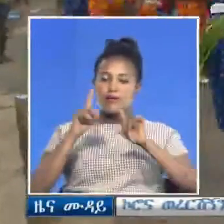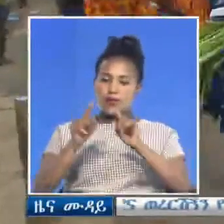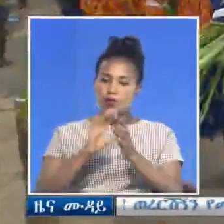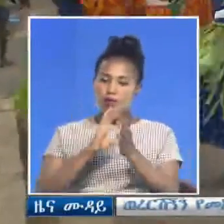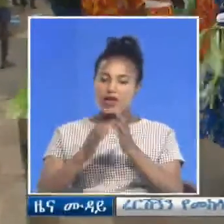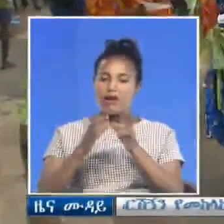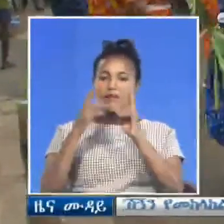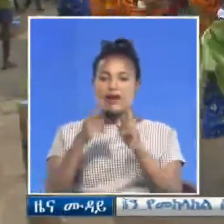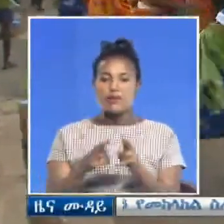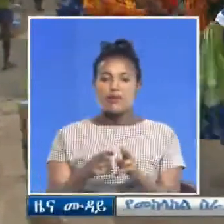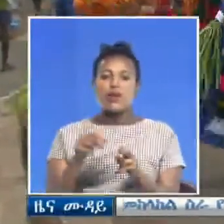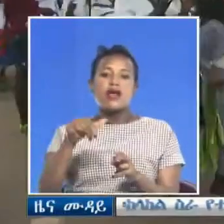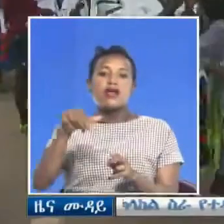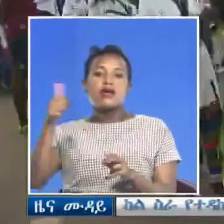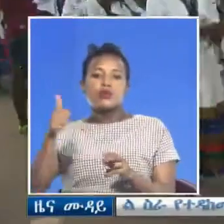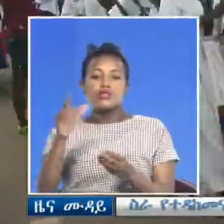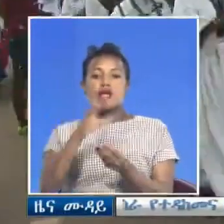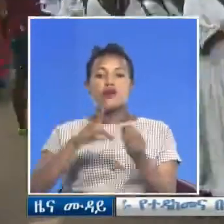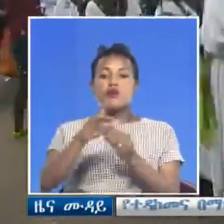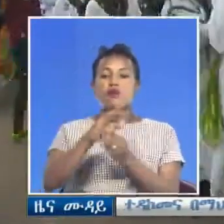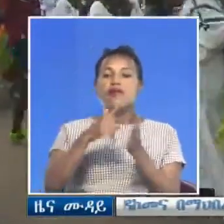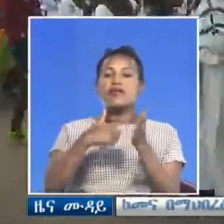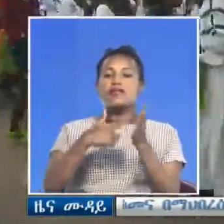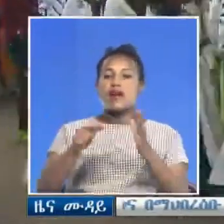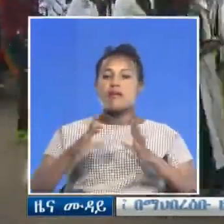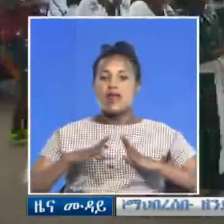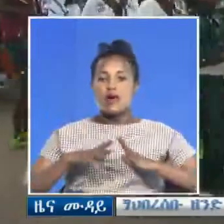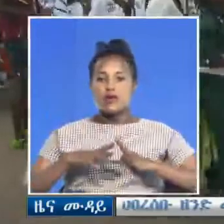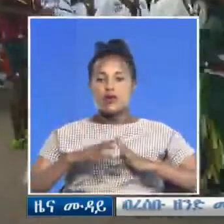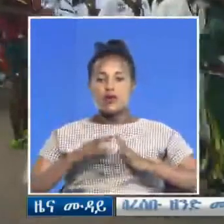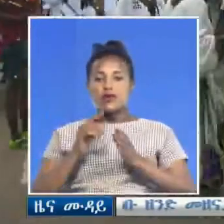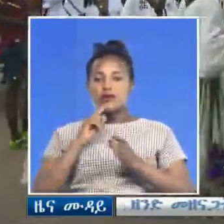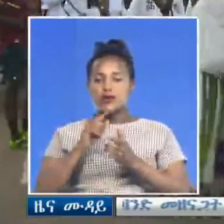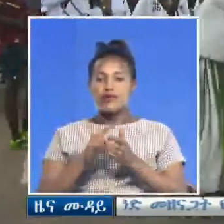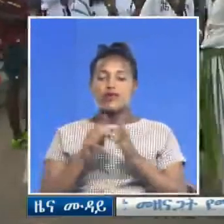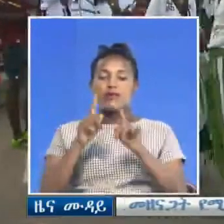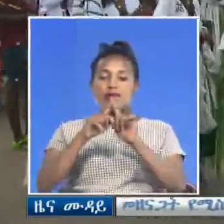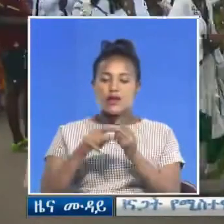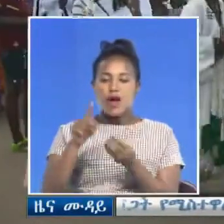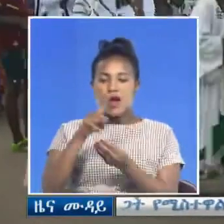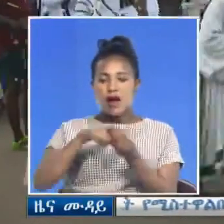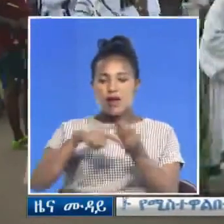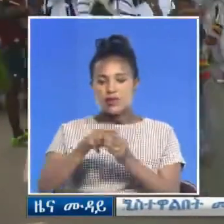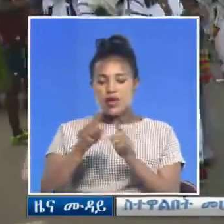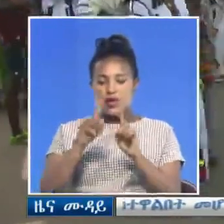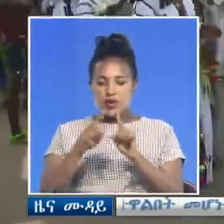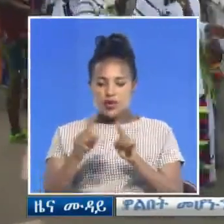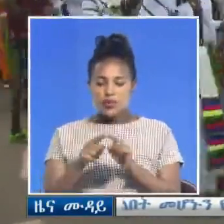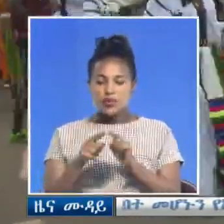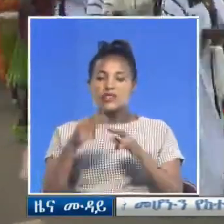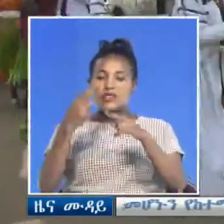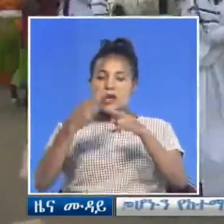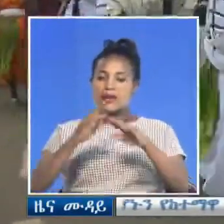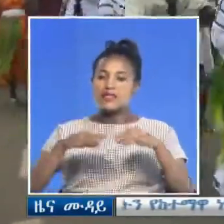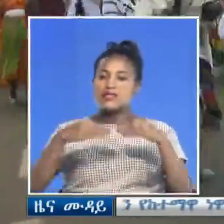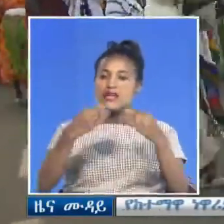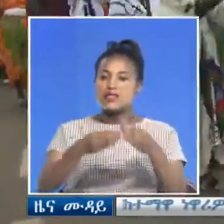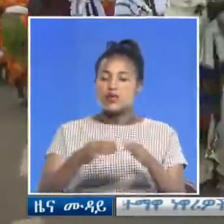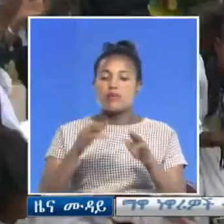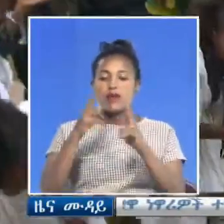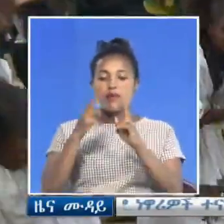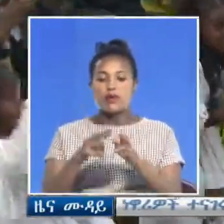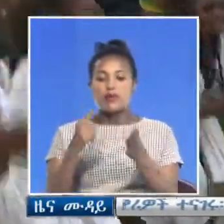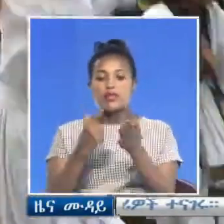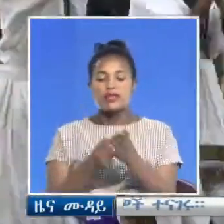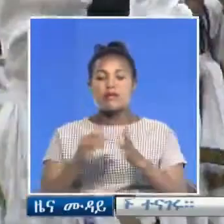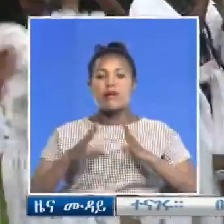ሁኔታ የሚከበሩ ሌሎች የክልሉ መገለጫ ባህላዊ ትውፊቶች ናቸው። በተለያዩ አካባቢዎች ልዩ ስያሜ እየተሰጣቸው የሚከበሩት